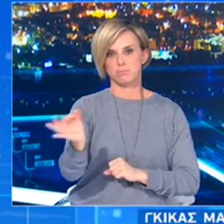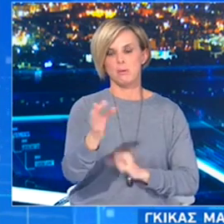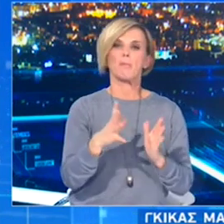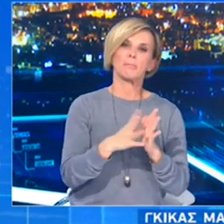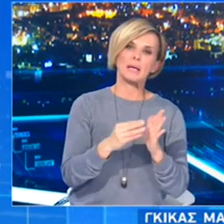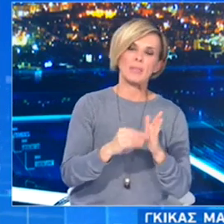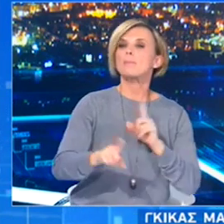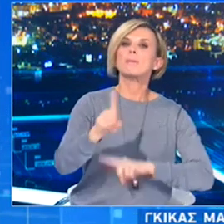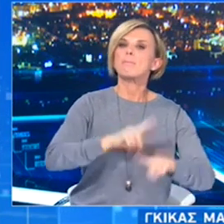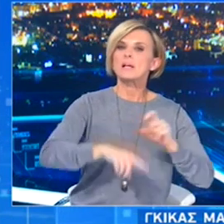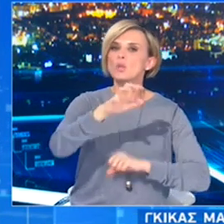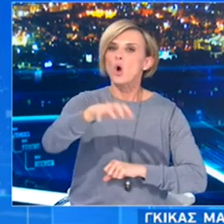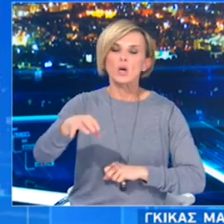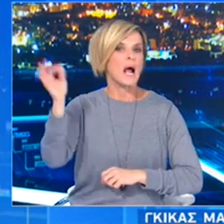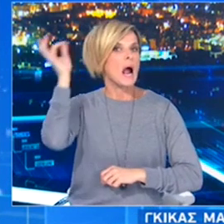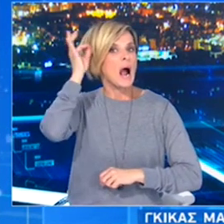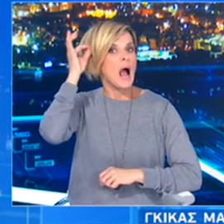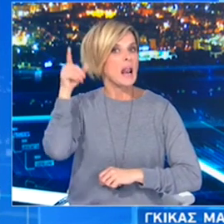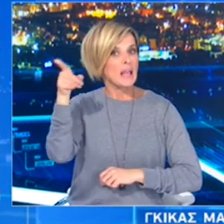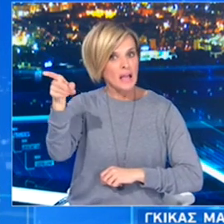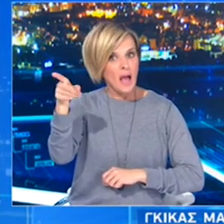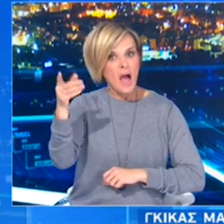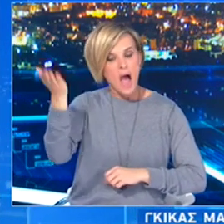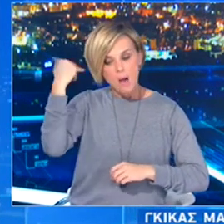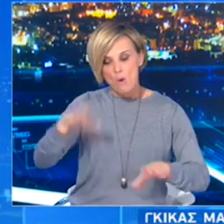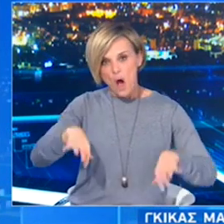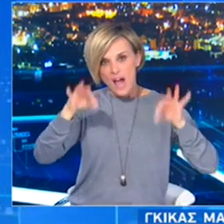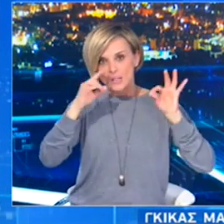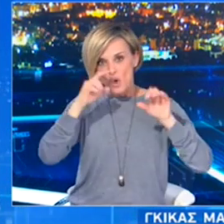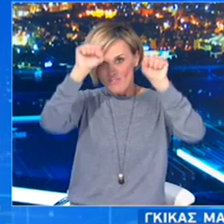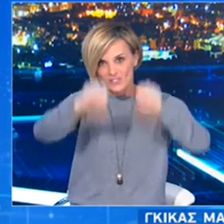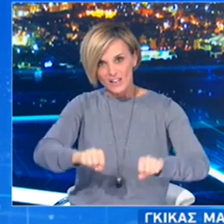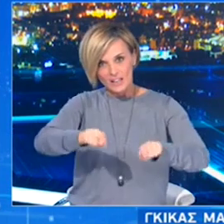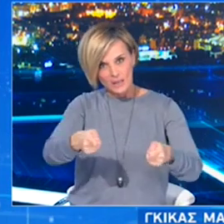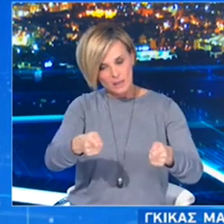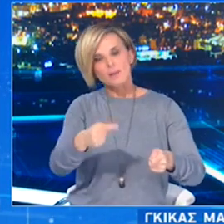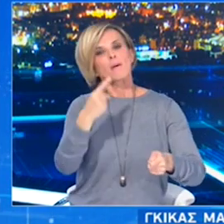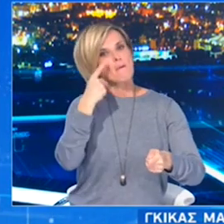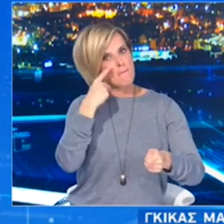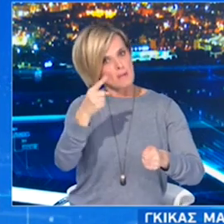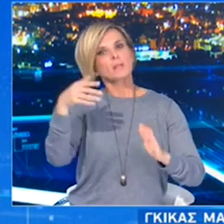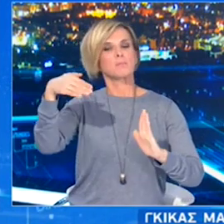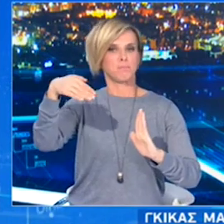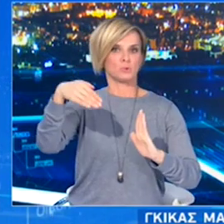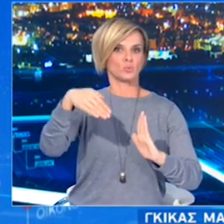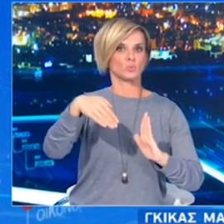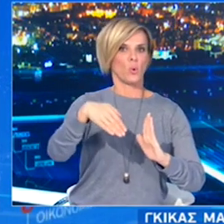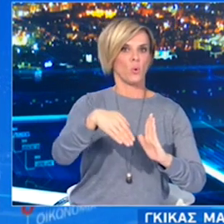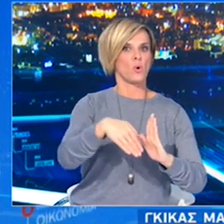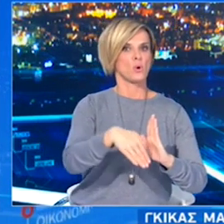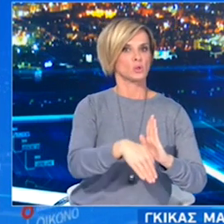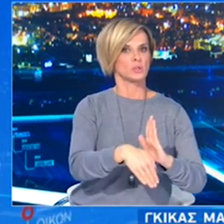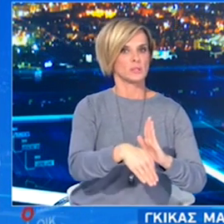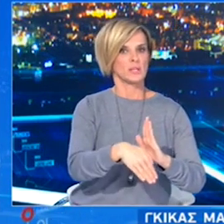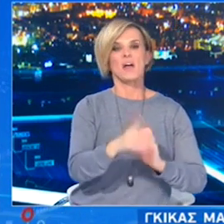ενδεικτικά. Η επιδημία στην Γαλλία, να θυμίσω lockdown από αρχές Νοεμβρίου, φαίνεται επιπλέον υποχώρηση, καταγράφοντας ακόμα και